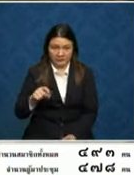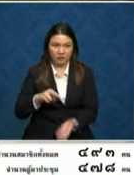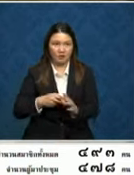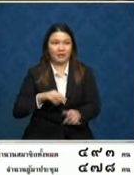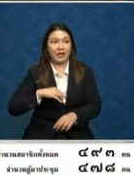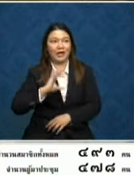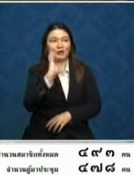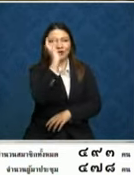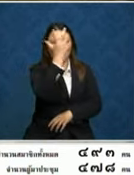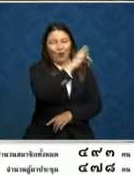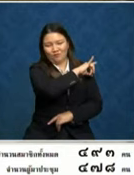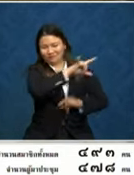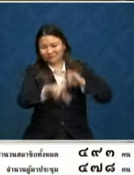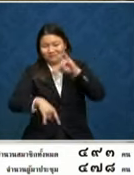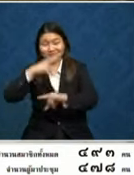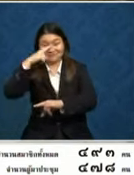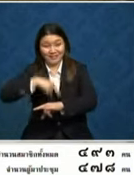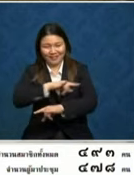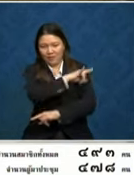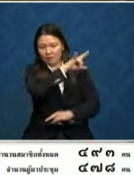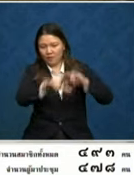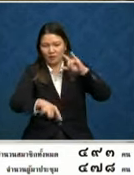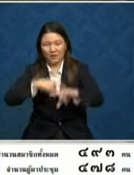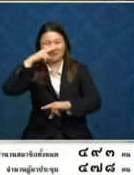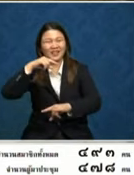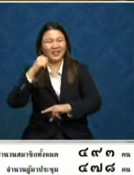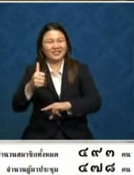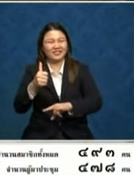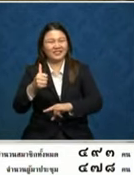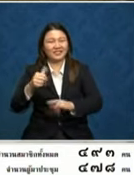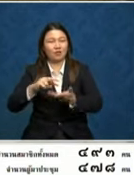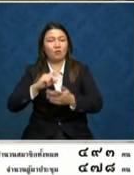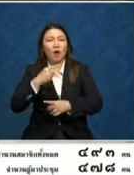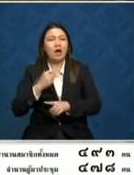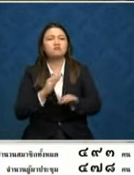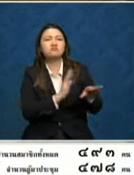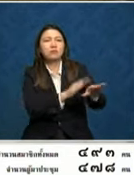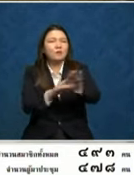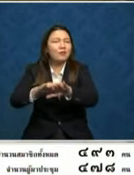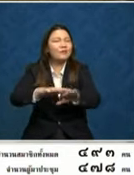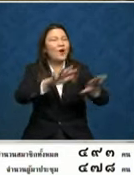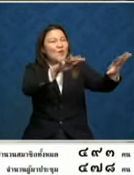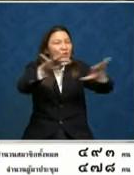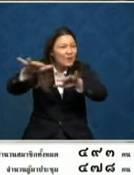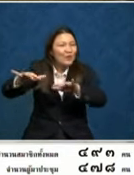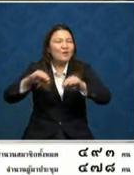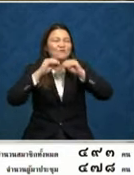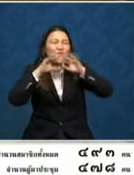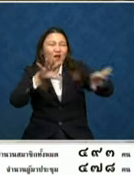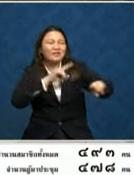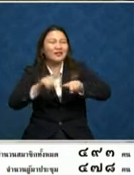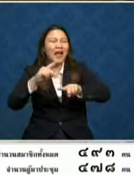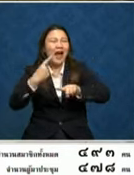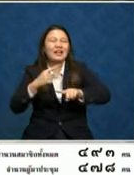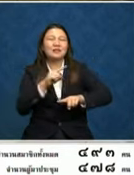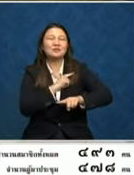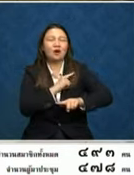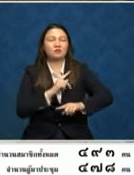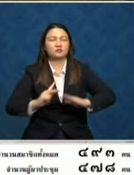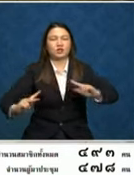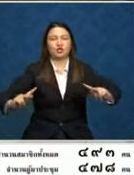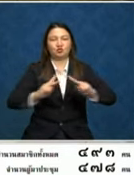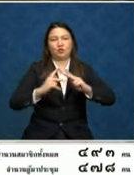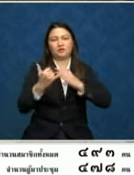โลกมาเที่ยวเมืองไทยใครจะไปบอกเขานอกจากกระทรวงต่างประเทศนอกจากสถานทูตต่างประเทศนะ